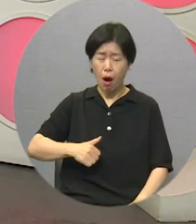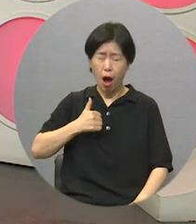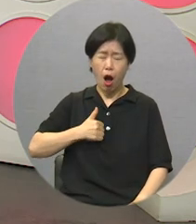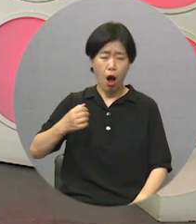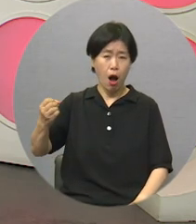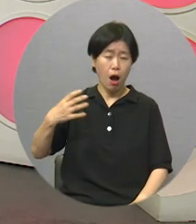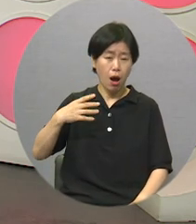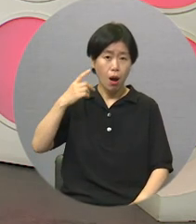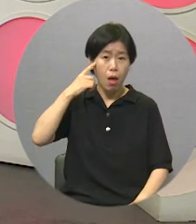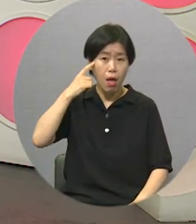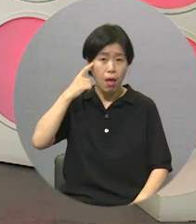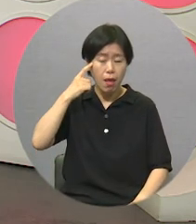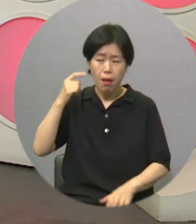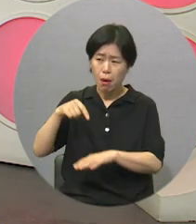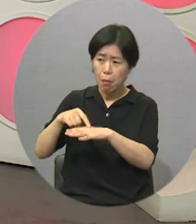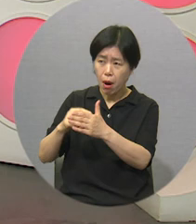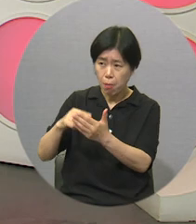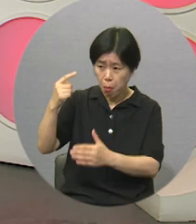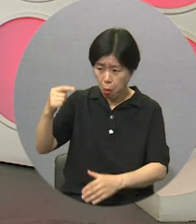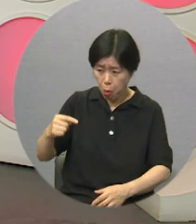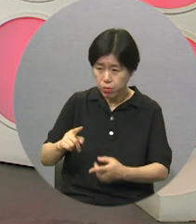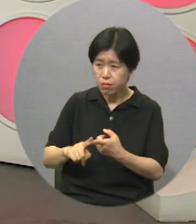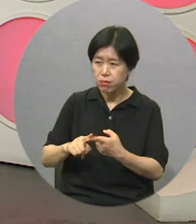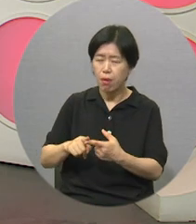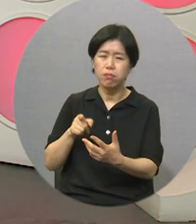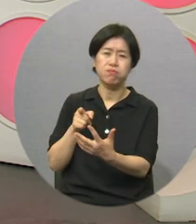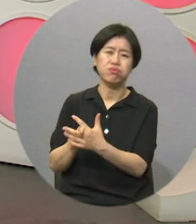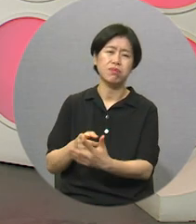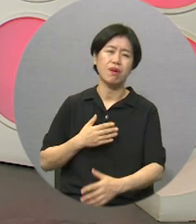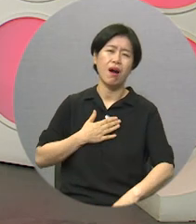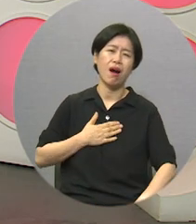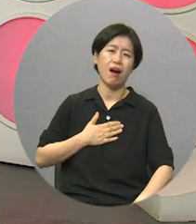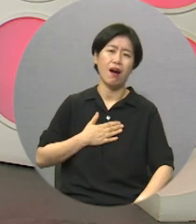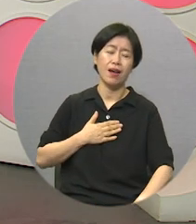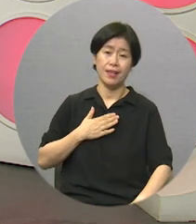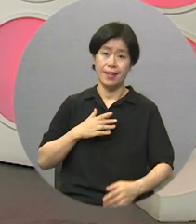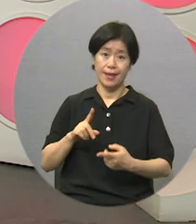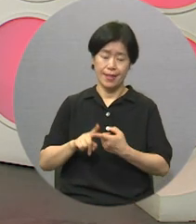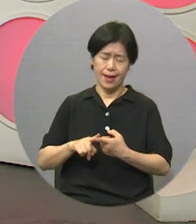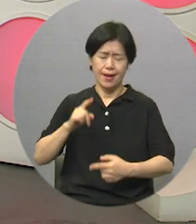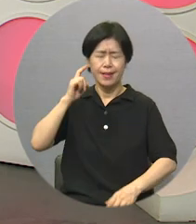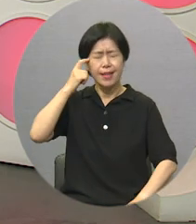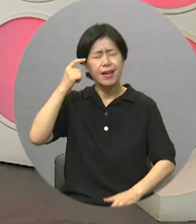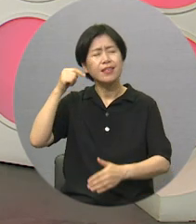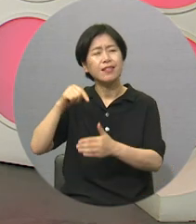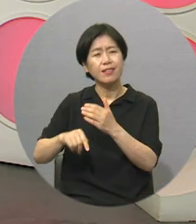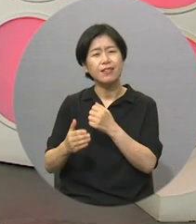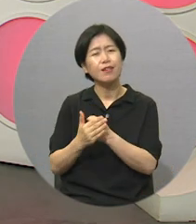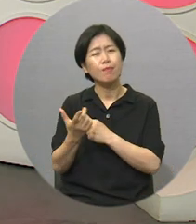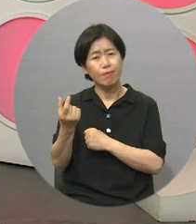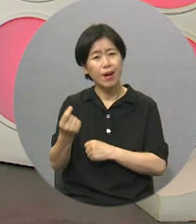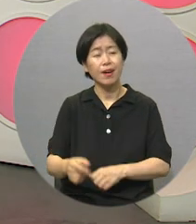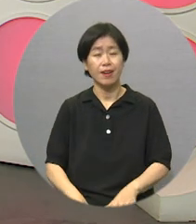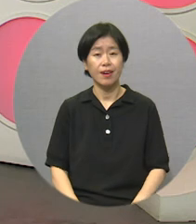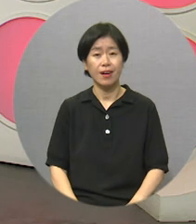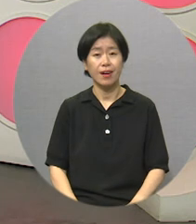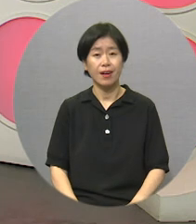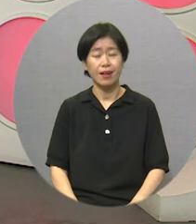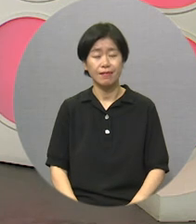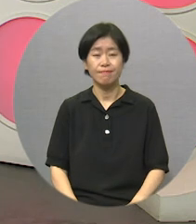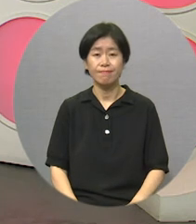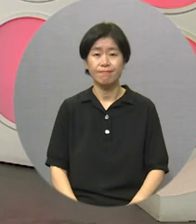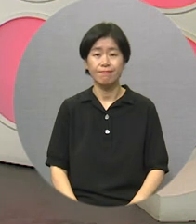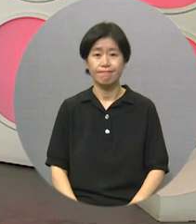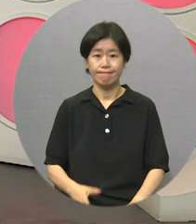내셨는지, 어떤 마음으로 말씀을 하셨는지, 얼마나 저를 생각하시는지를 알게 됐습니다. 이야기를